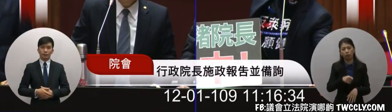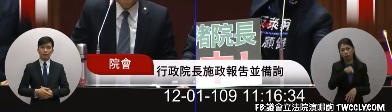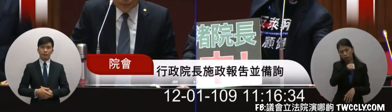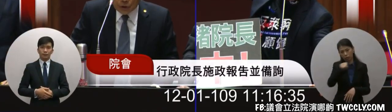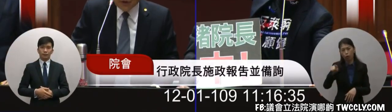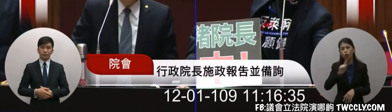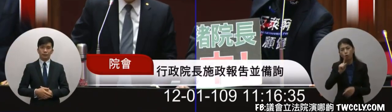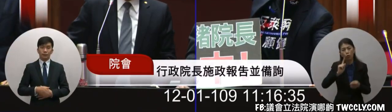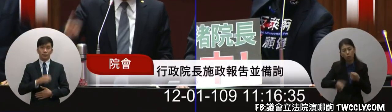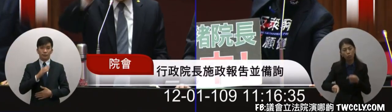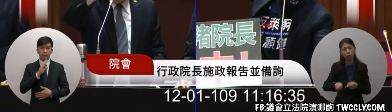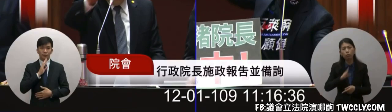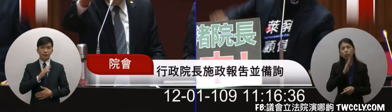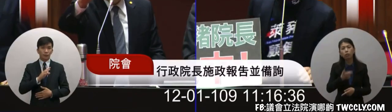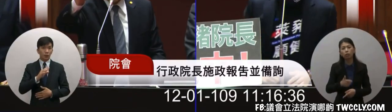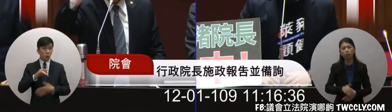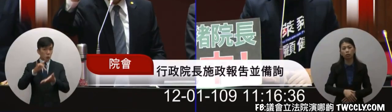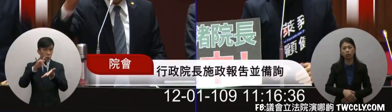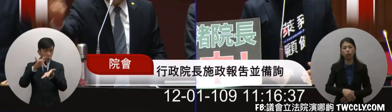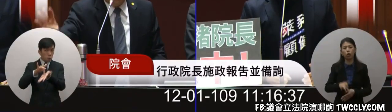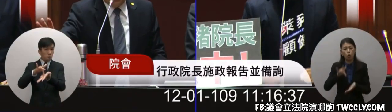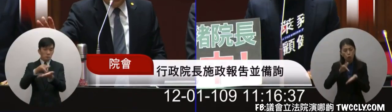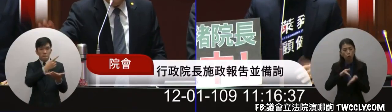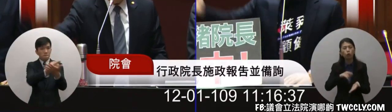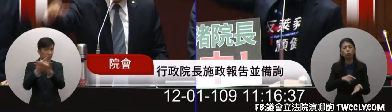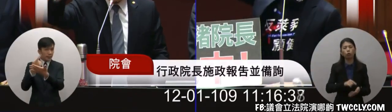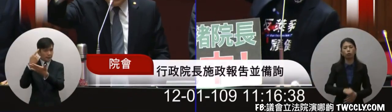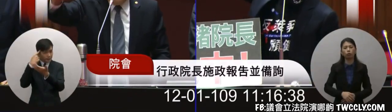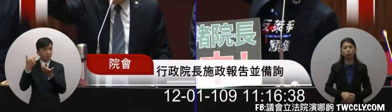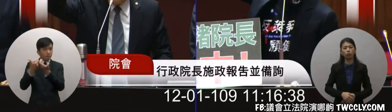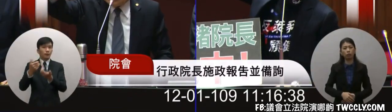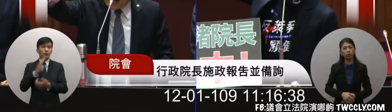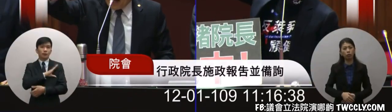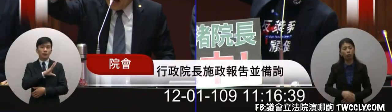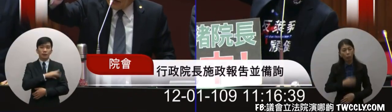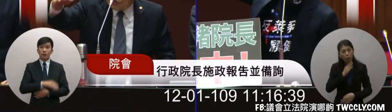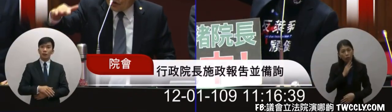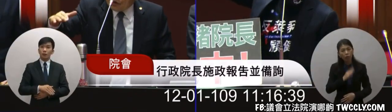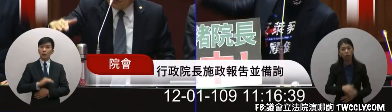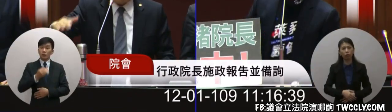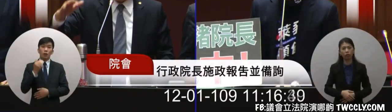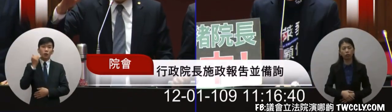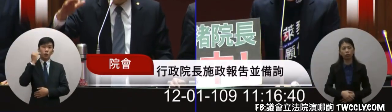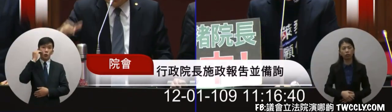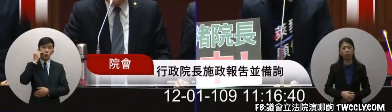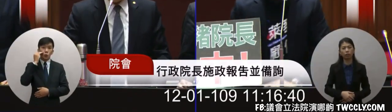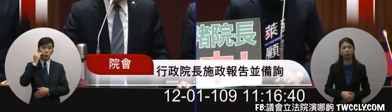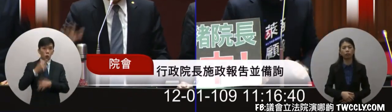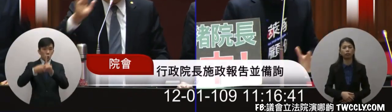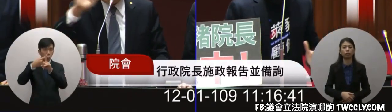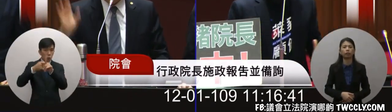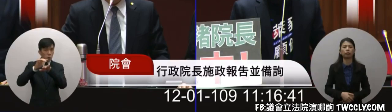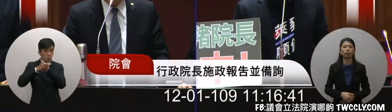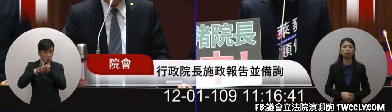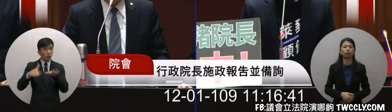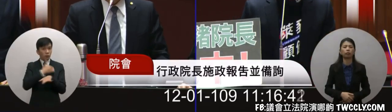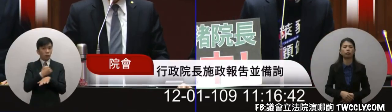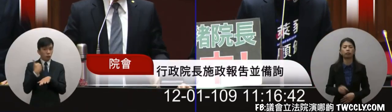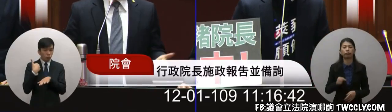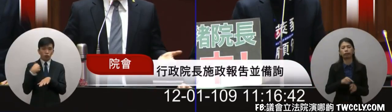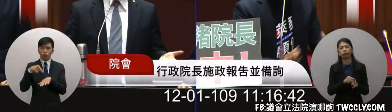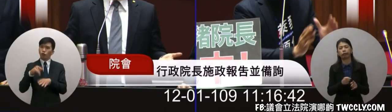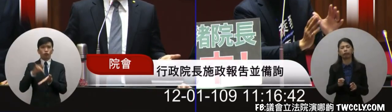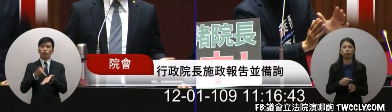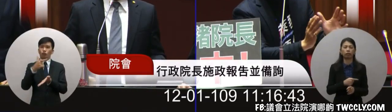讲错了？ 不是，毒大家都反对， 是吗？ 但在安全容许值以下， 你看你又在跳针